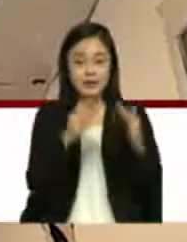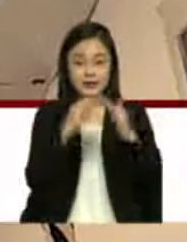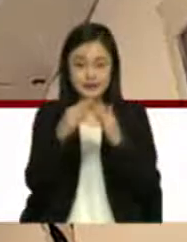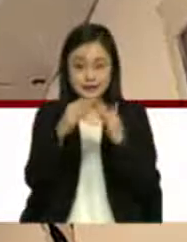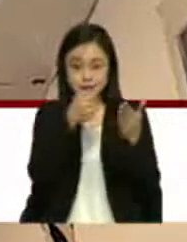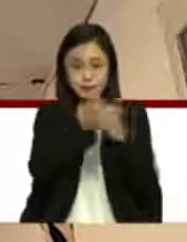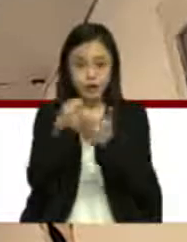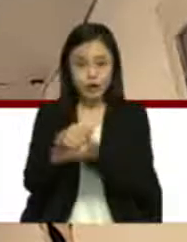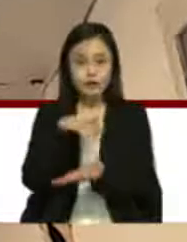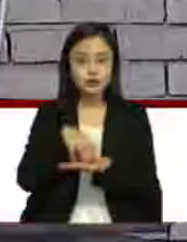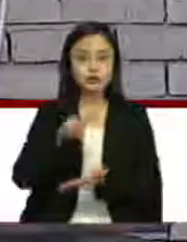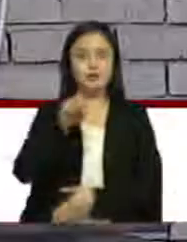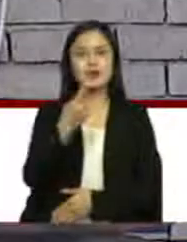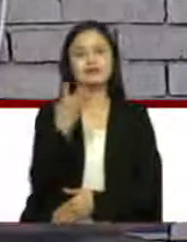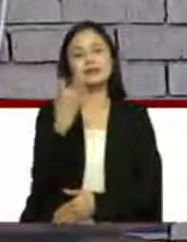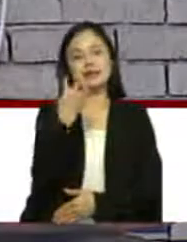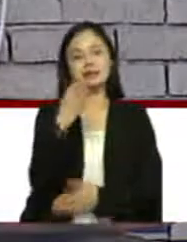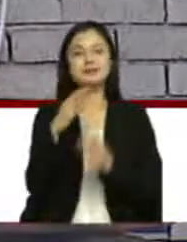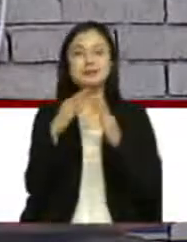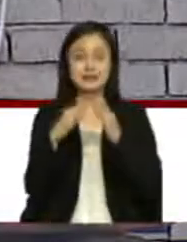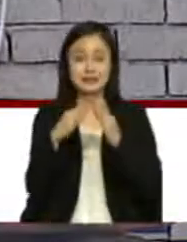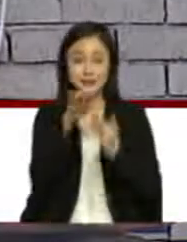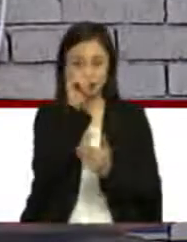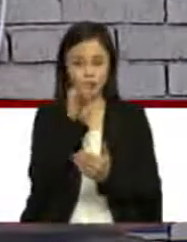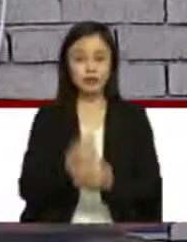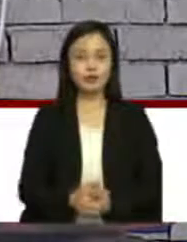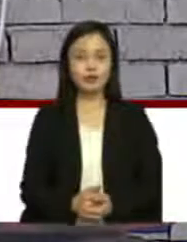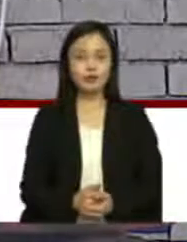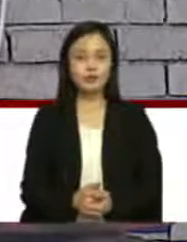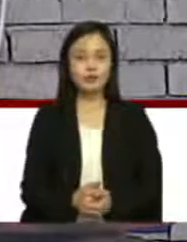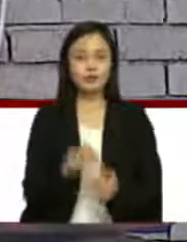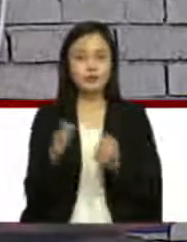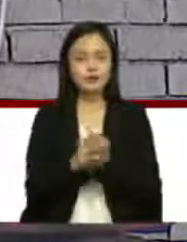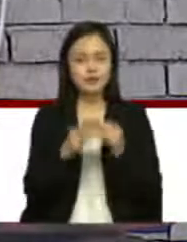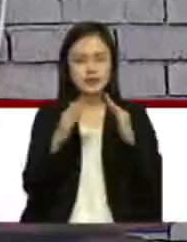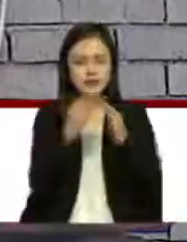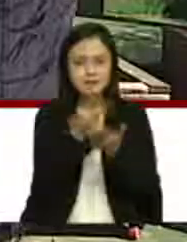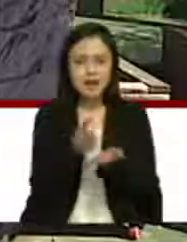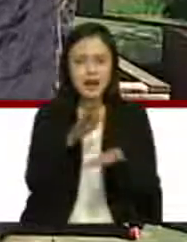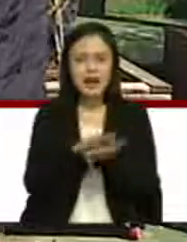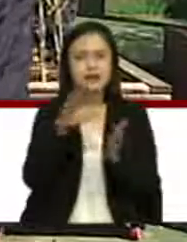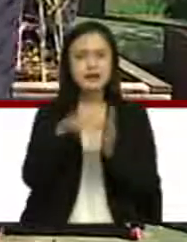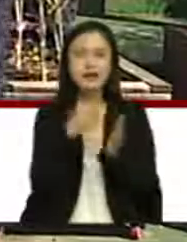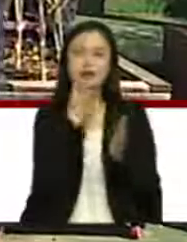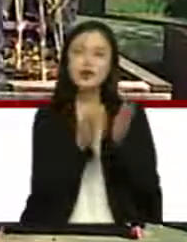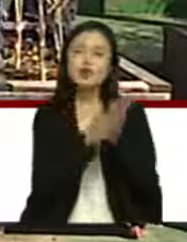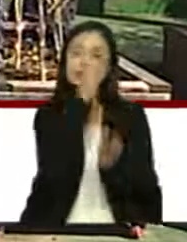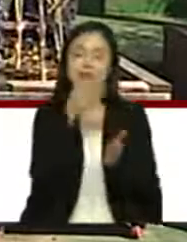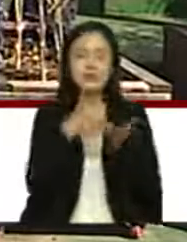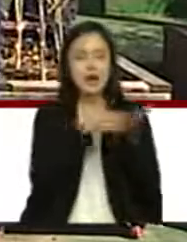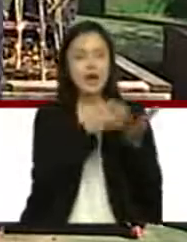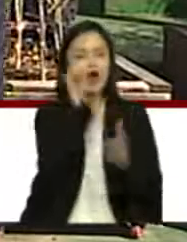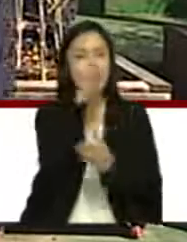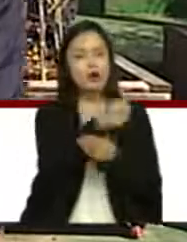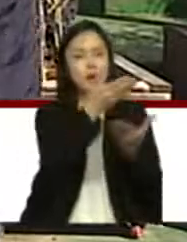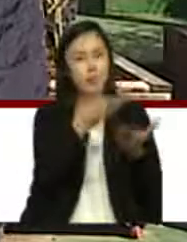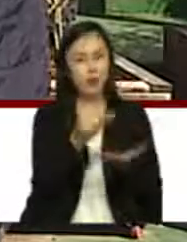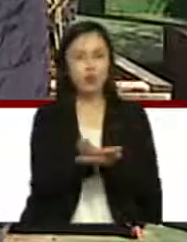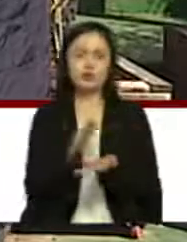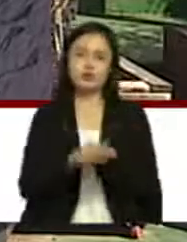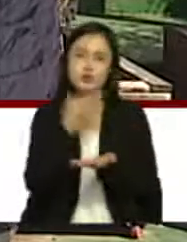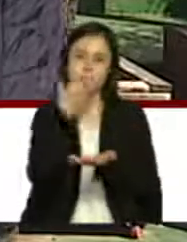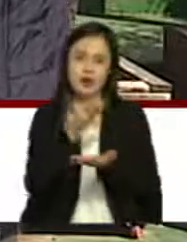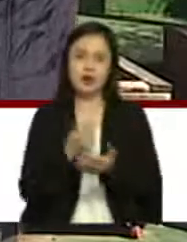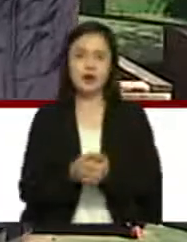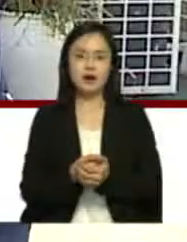채로 공동 개발이 금지되고 개 보수를 할 때도 제약을 받게 됩니다 하지만 주민들은 오래된 적산 가옥 에선